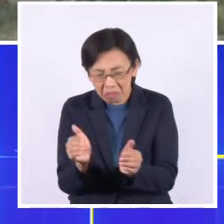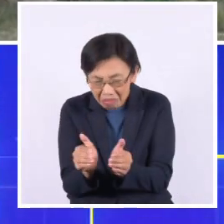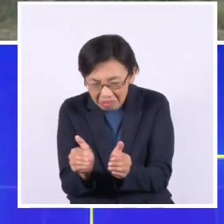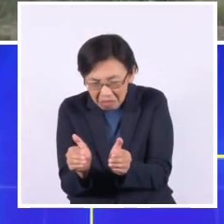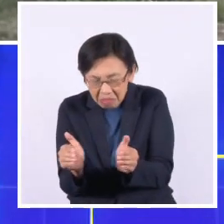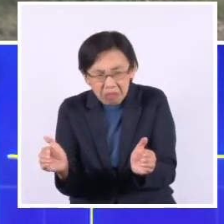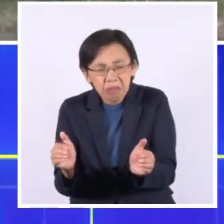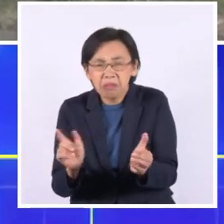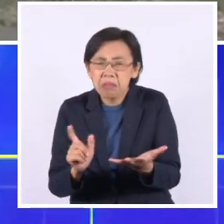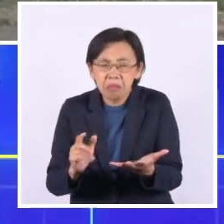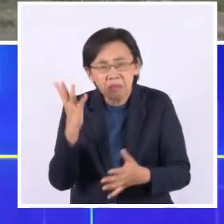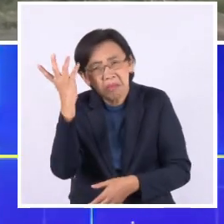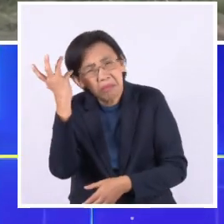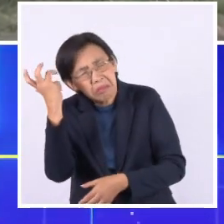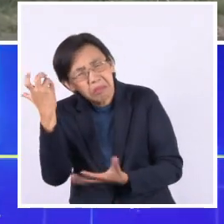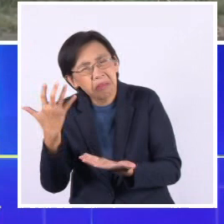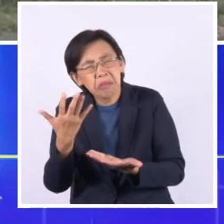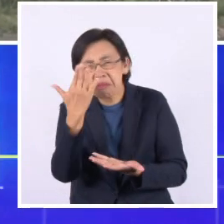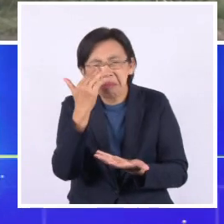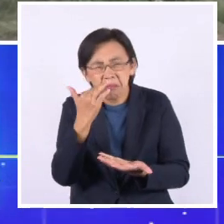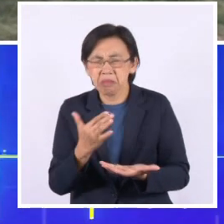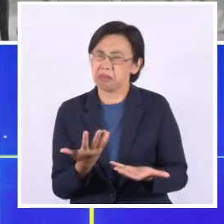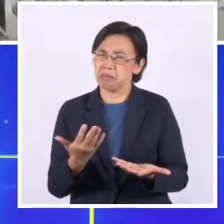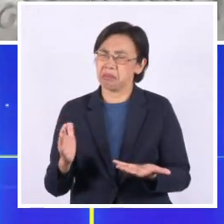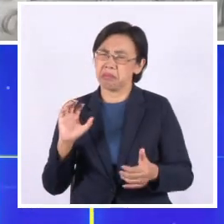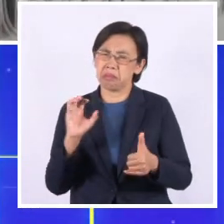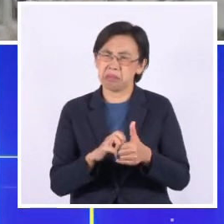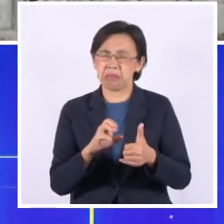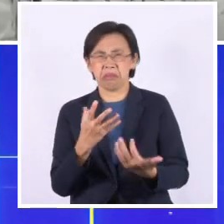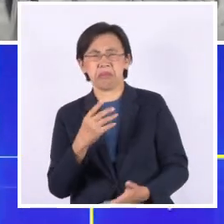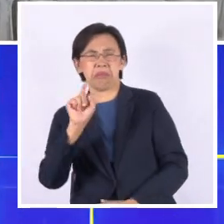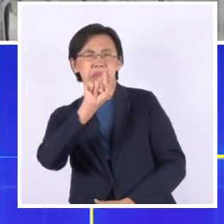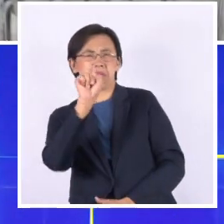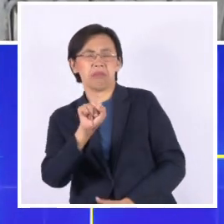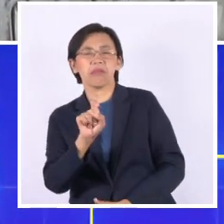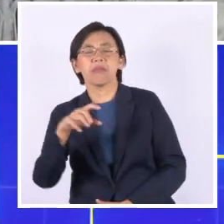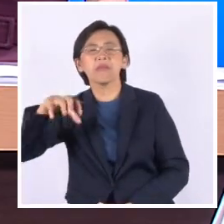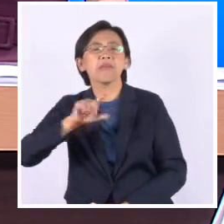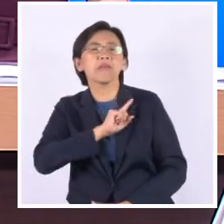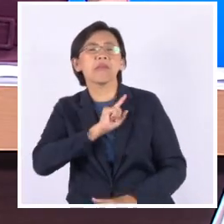รือเปล่าคะช่วงน ี้มันเคร ีย ด อะไรอย่างต่างๆเนี่ยนะ ค่ะเอาล่ะเพื่อความปลอดภัยก็ให้หน่วยงานที่เกี่ยวข้องดูแลต่อนะคะ